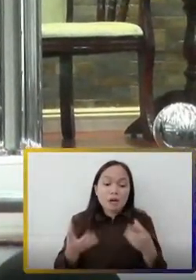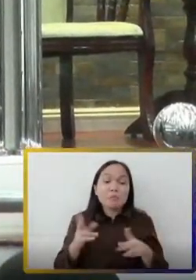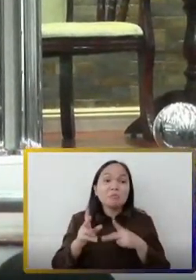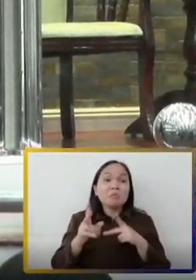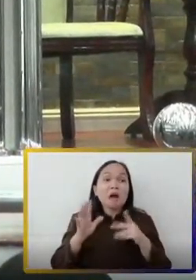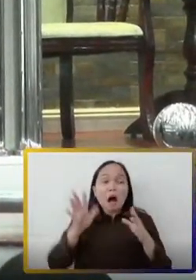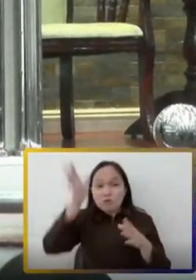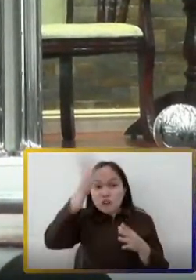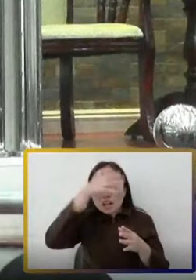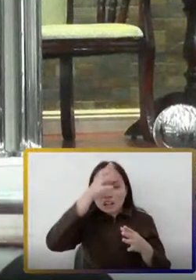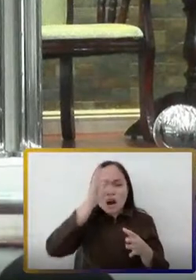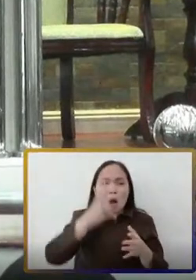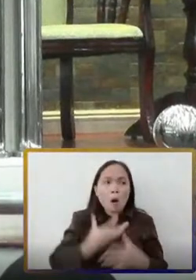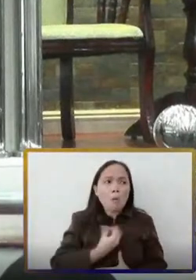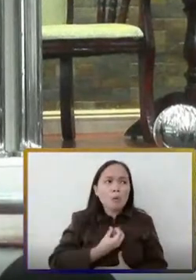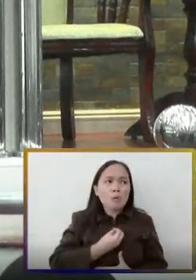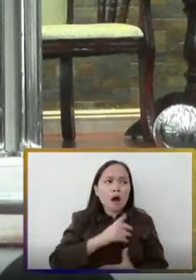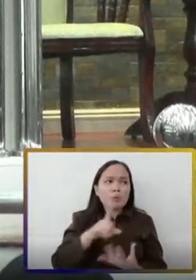asawa.